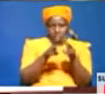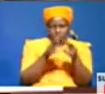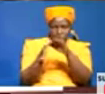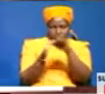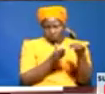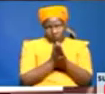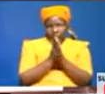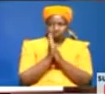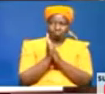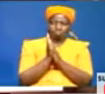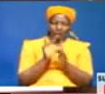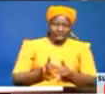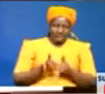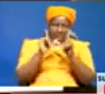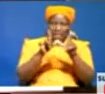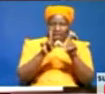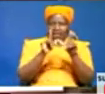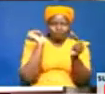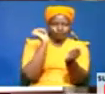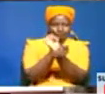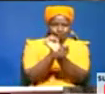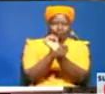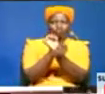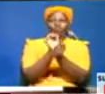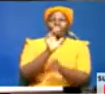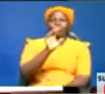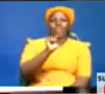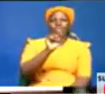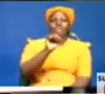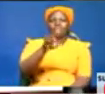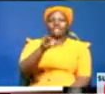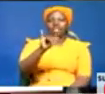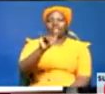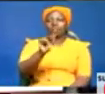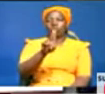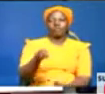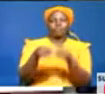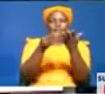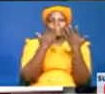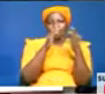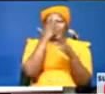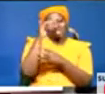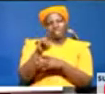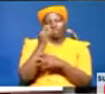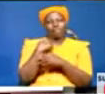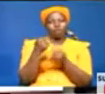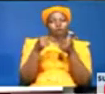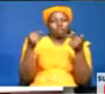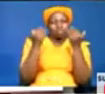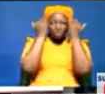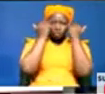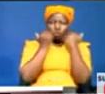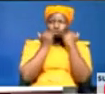cha kutiwa mbaroni kimetolewa dhidi ya ndiritu wa Shiro Moriuki kwa madai ya kukosa kuheshimu agizo la mahakama ambalo